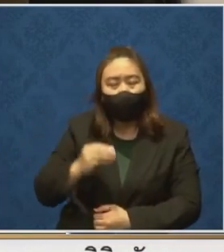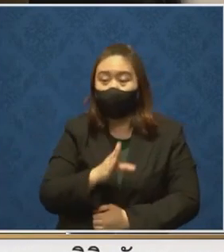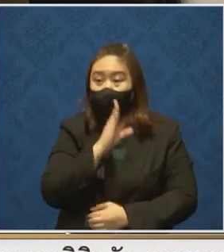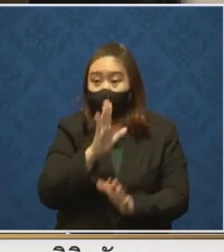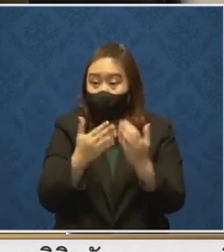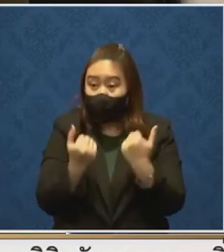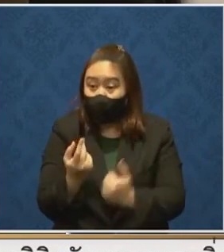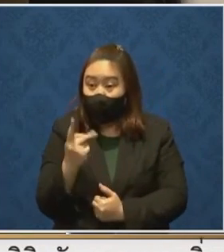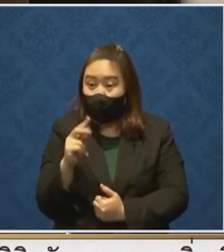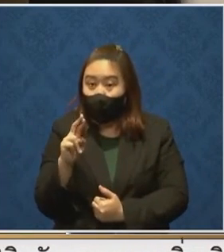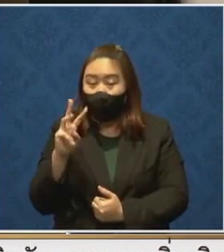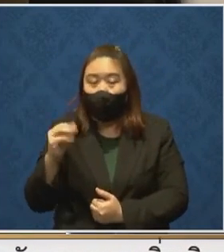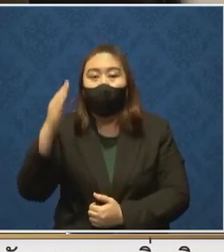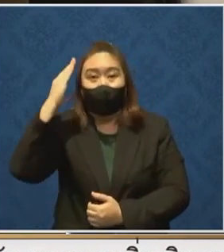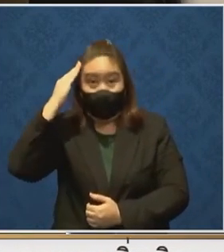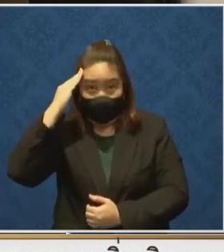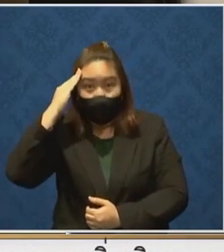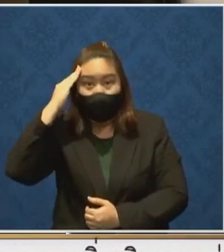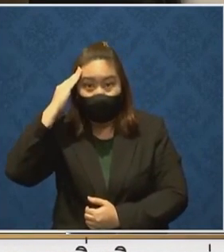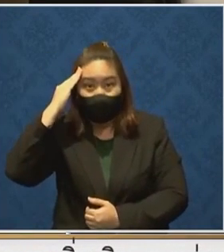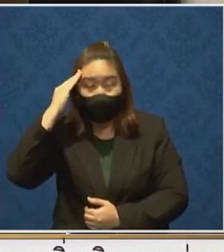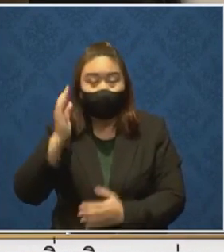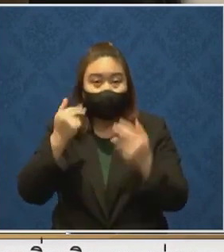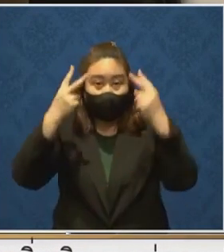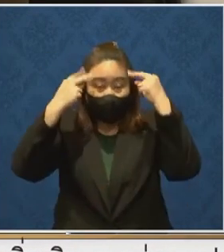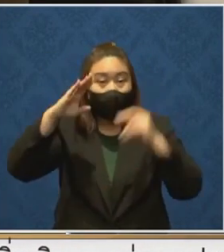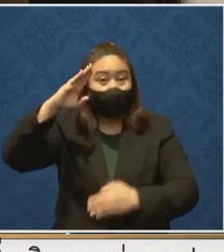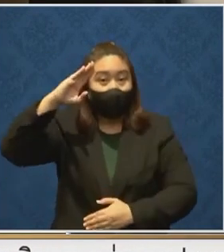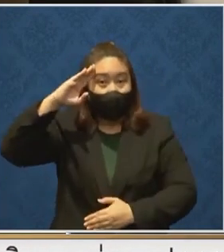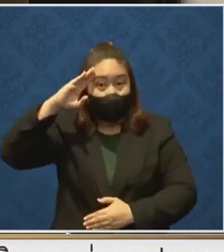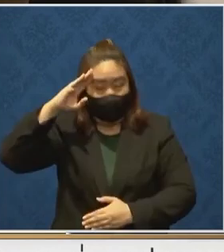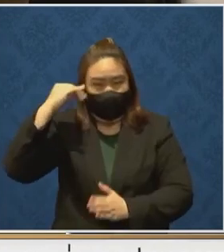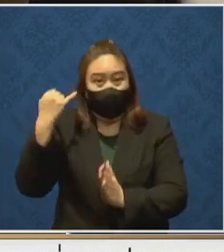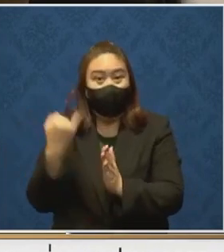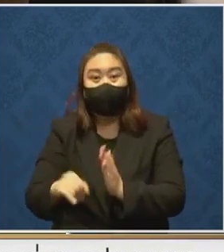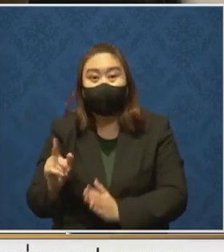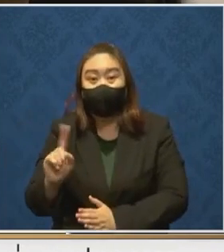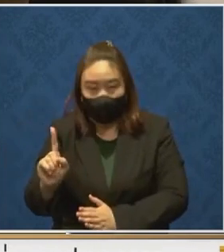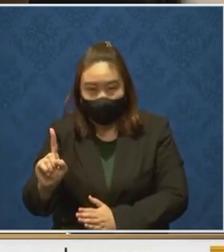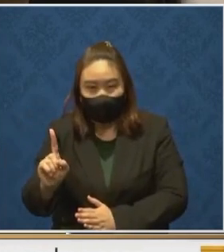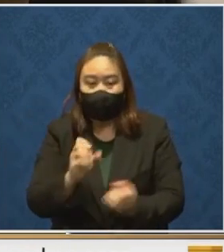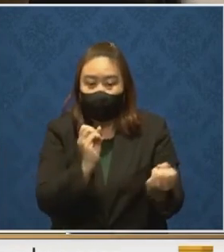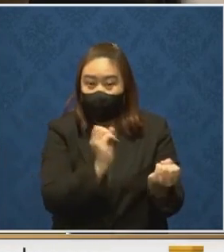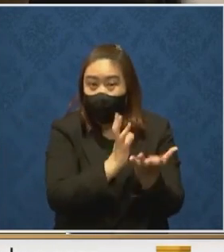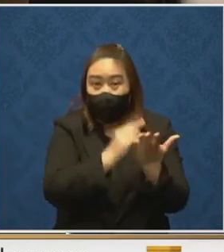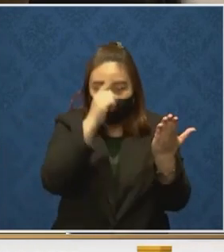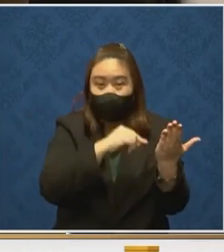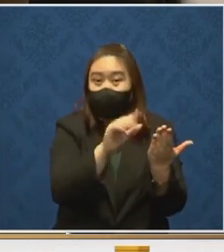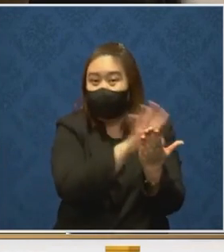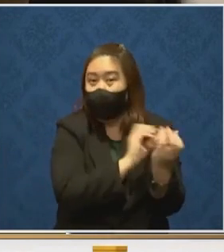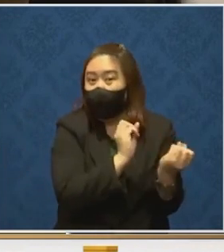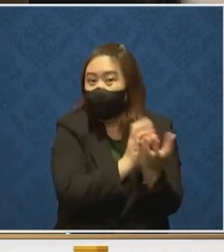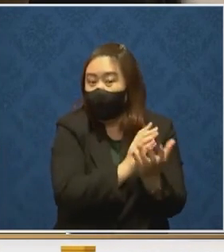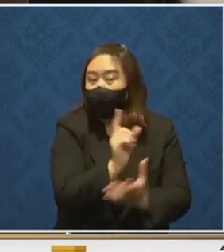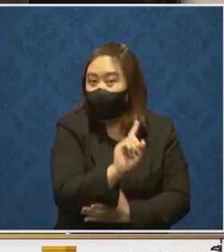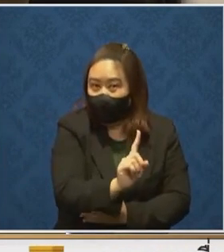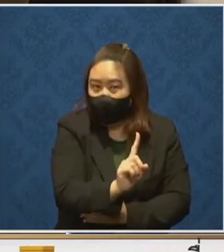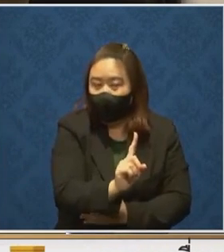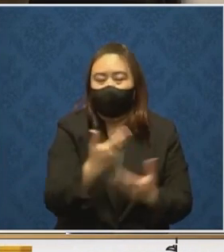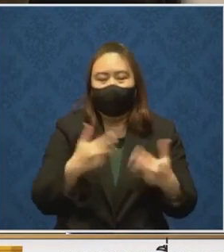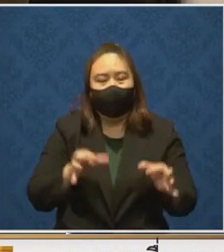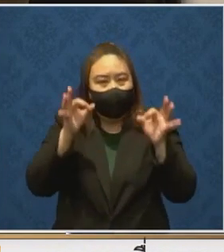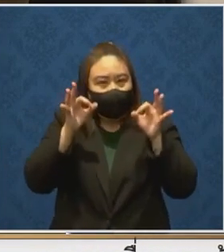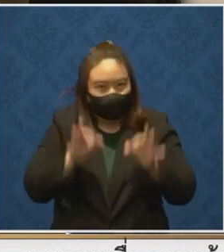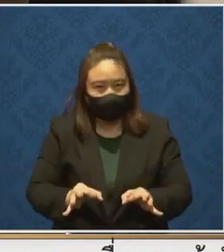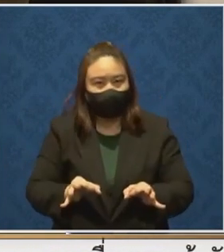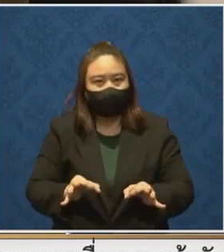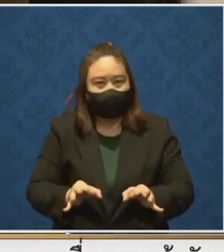มลตรีได้ทาบถึงความผิดของคนเอกประยุติที่กระทำความผิดและสรางคามเสียหายกัประเทศไยแล้วยัตัดสินใจ